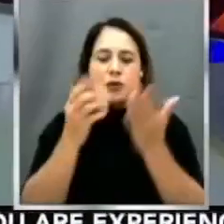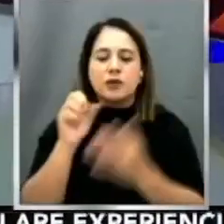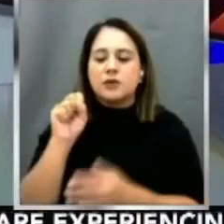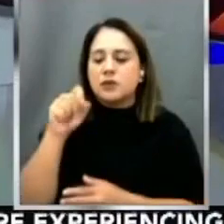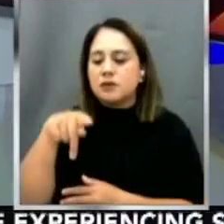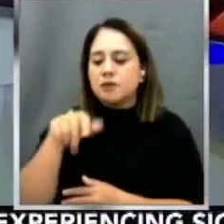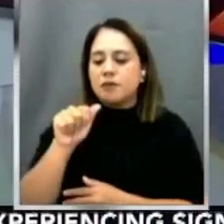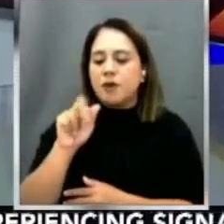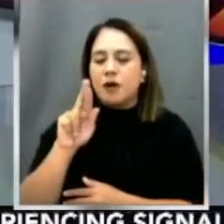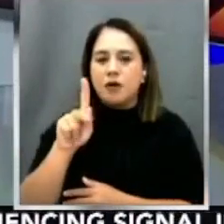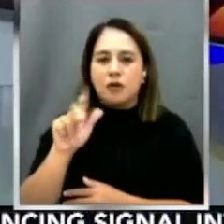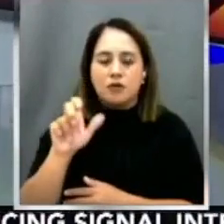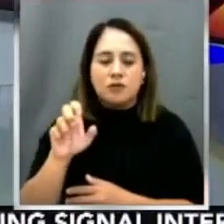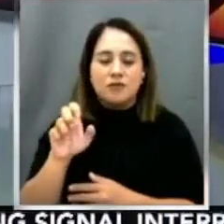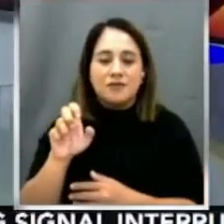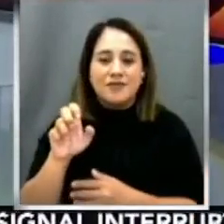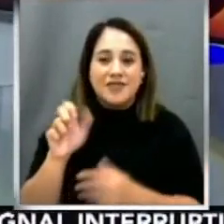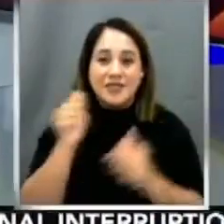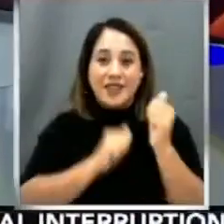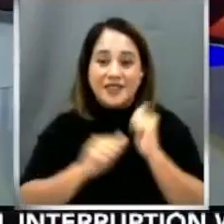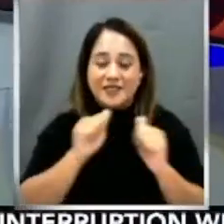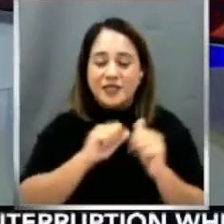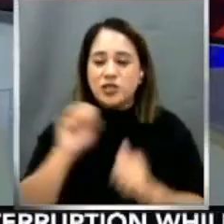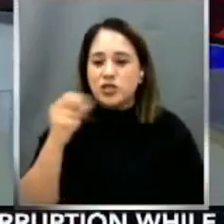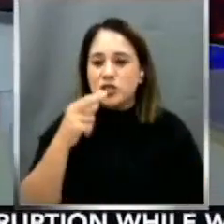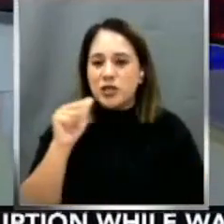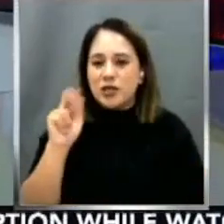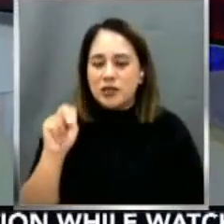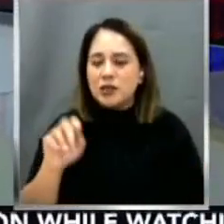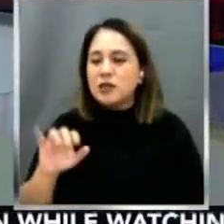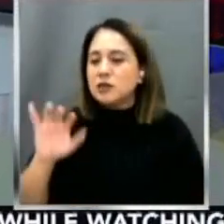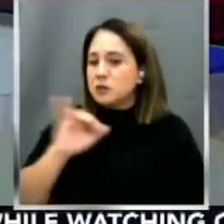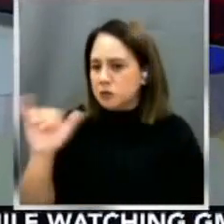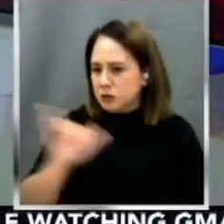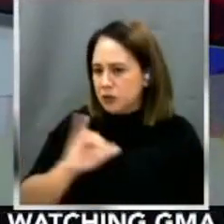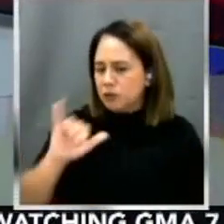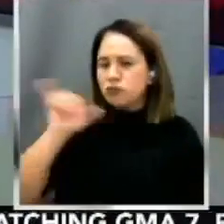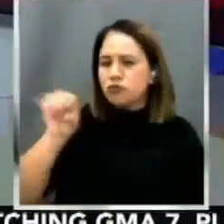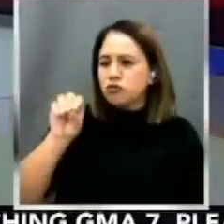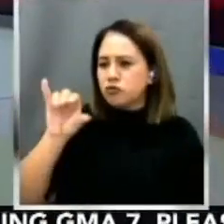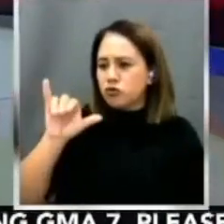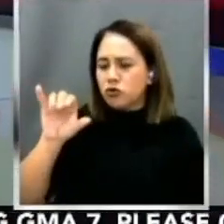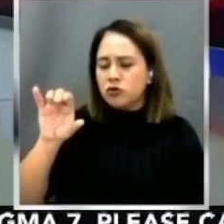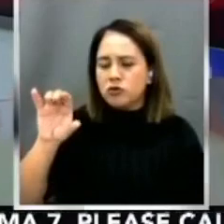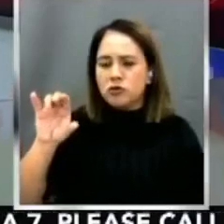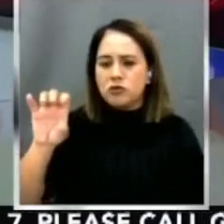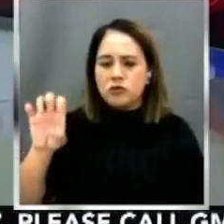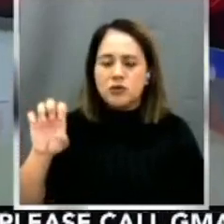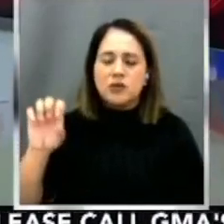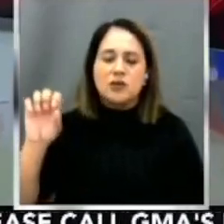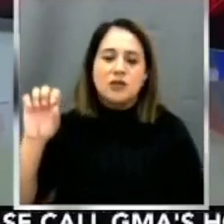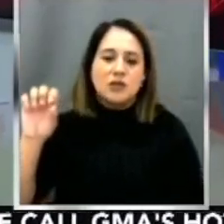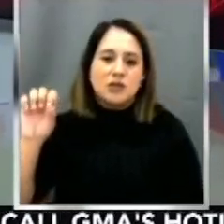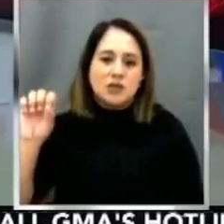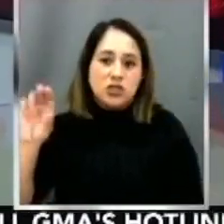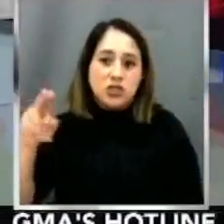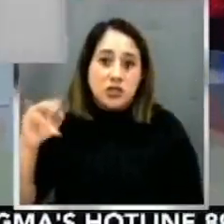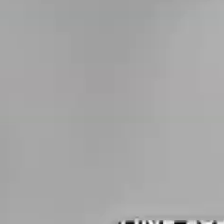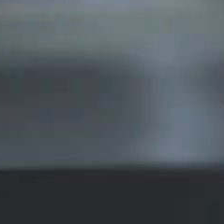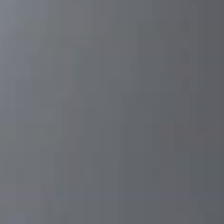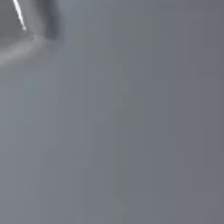Sava. Ang kanya namang co-star na si Joyce Ching may challenging role sa upcoming Wish Ko Lang episode. Yan ang chika ni Lhar